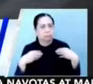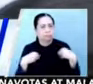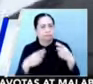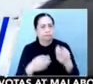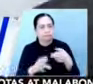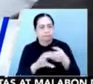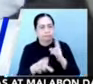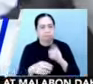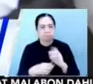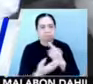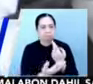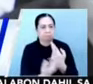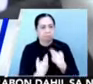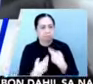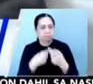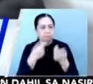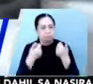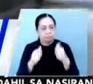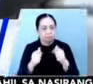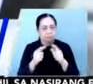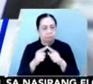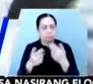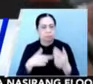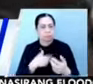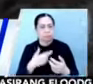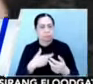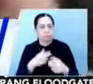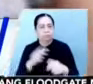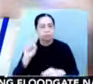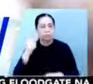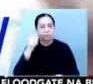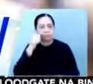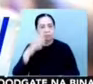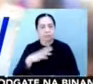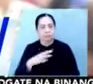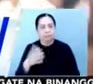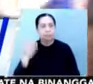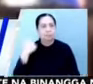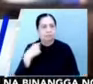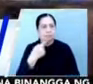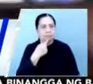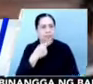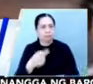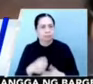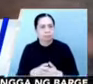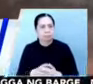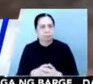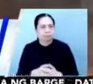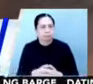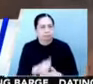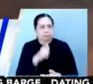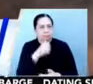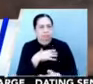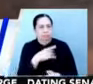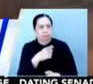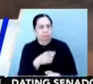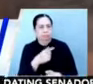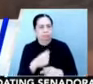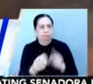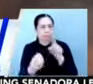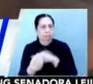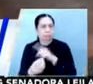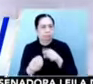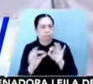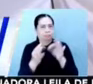tugon. Nagsubukan naming hinga ng reaksyon ang First Lady na dati na nagsabing hindi nagustuhan ang pagbatikos ng pamilya ng bise